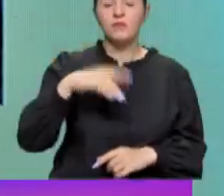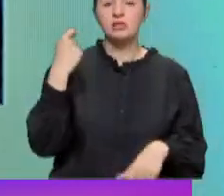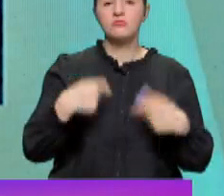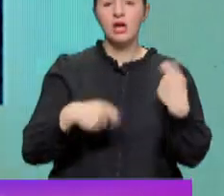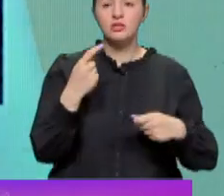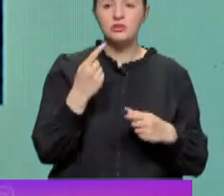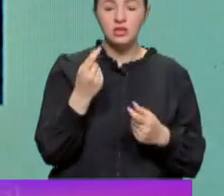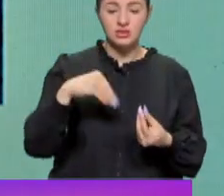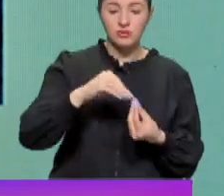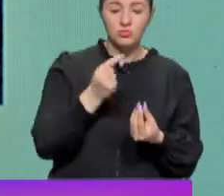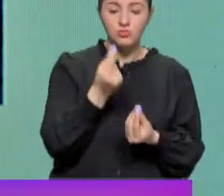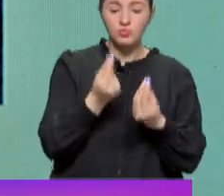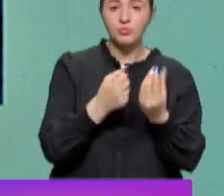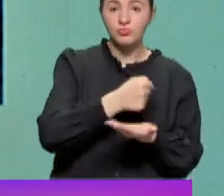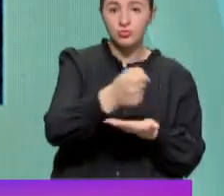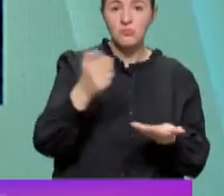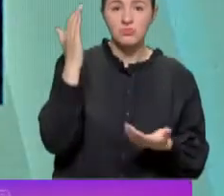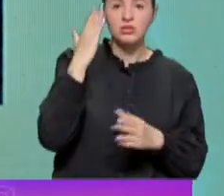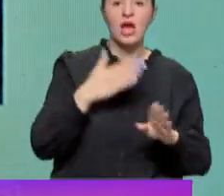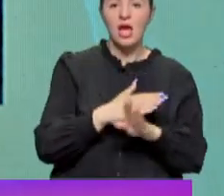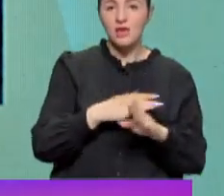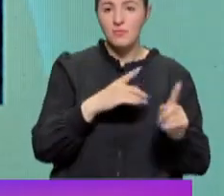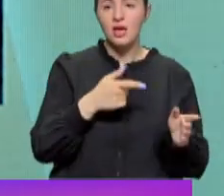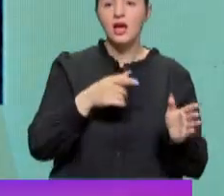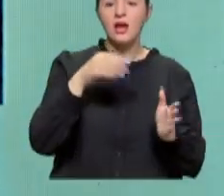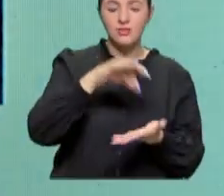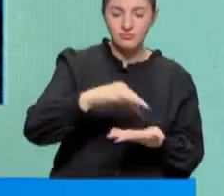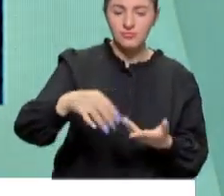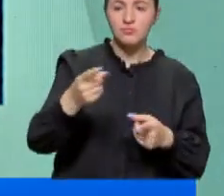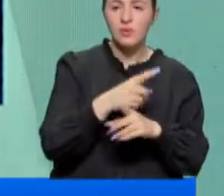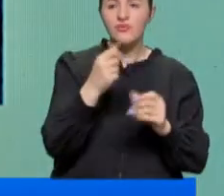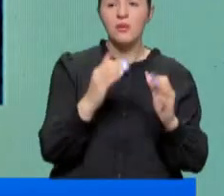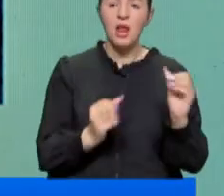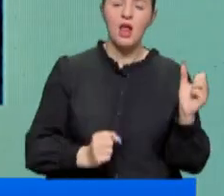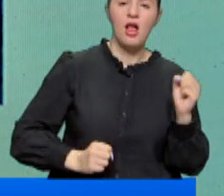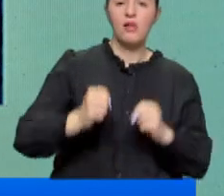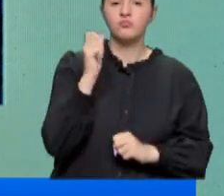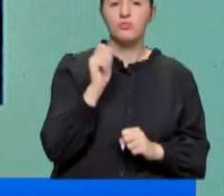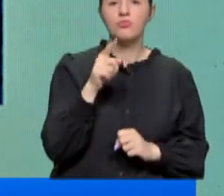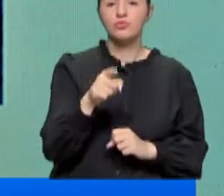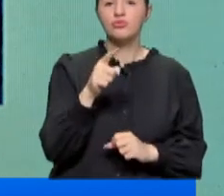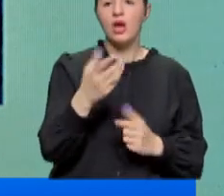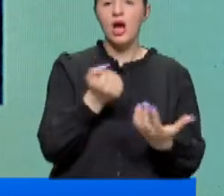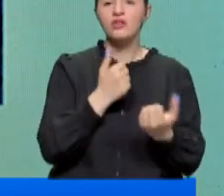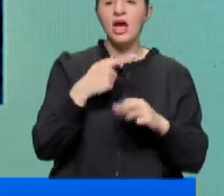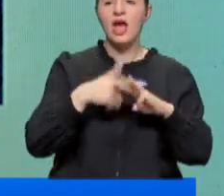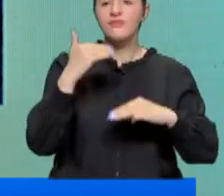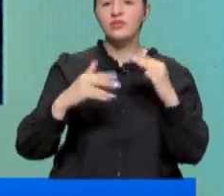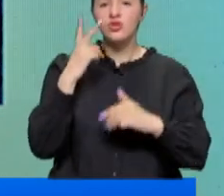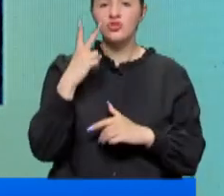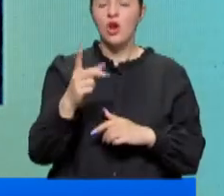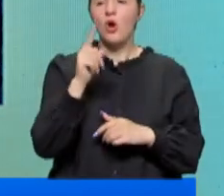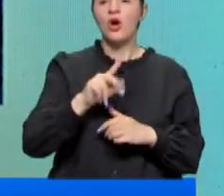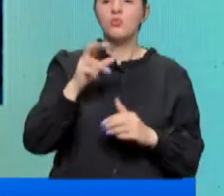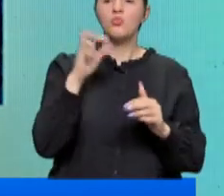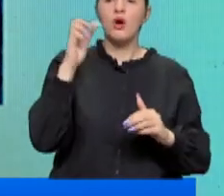zamlı buğdayın başta ekmek olmak üzere tahıl fiyatlarını arttıracağını bunun da tüketici enflasyonunda